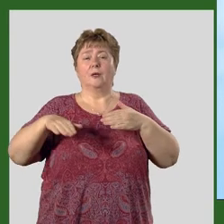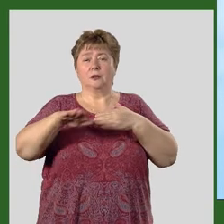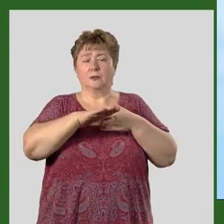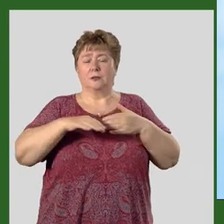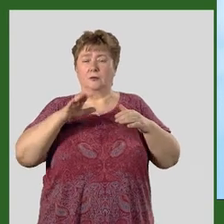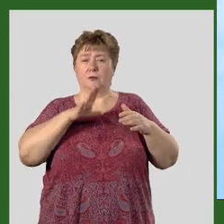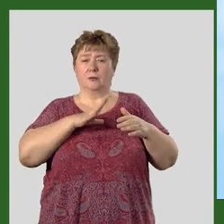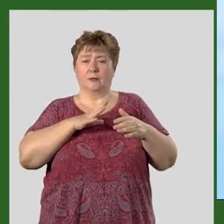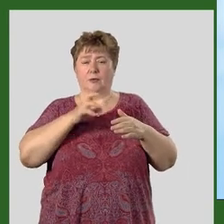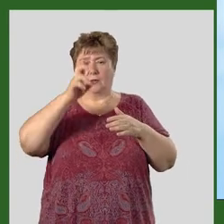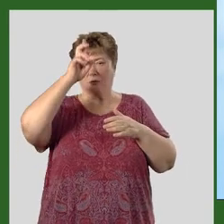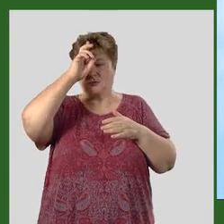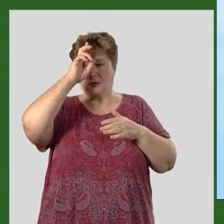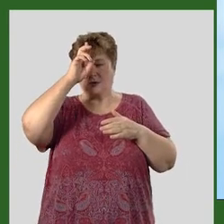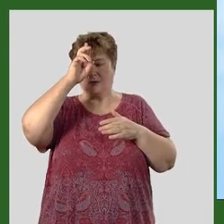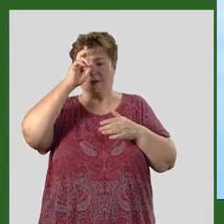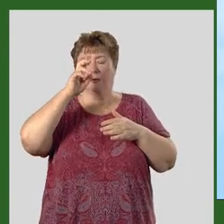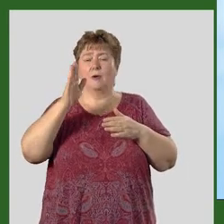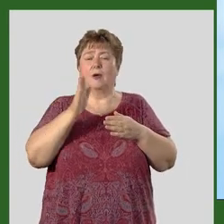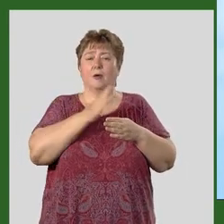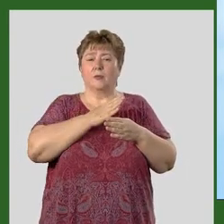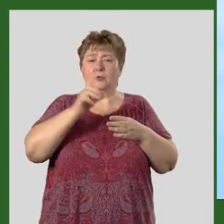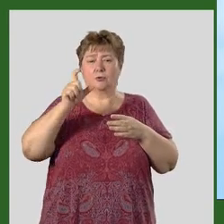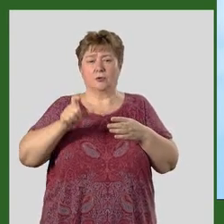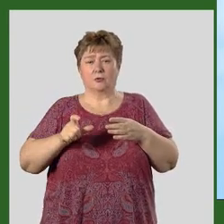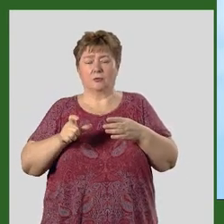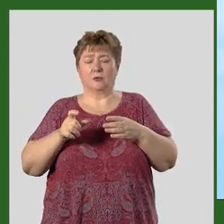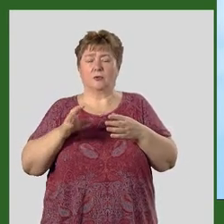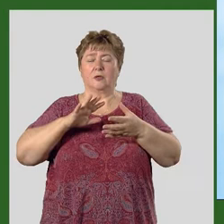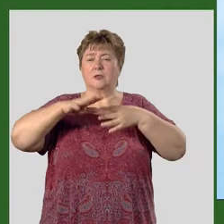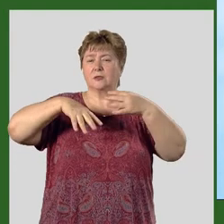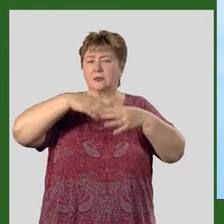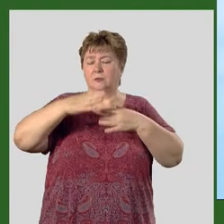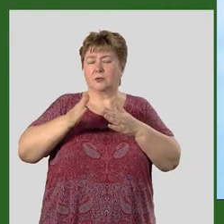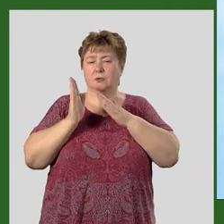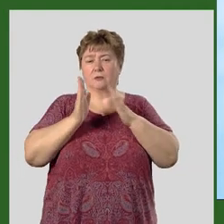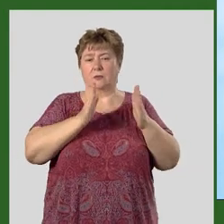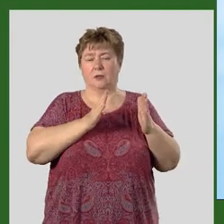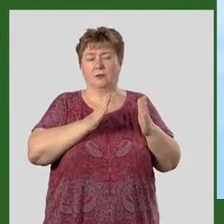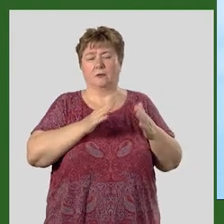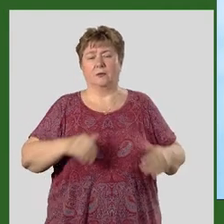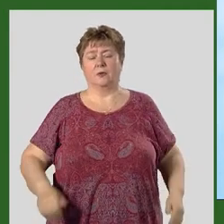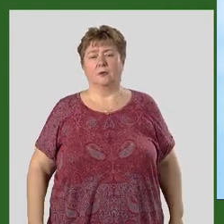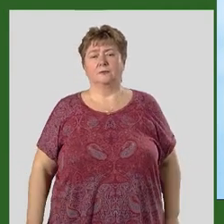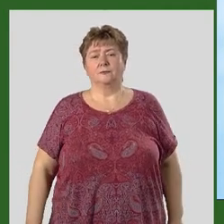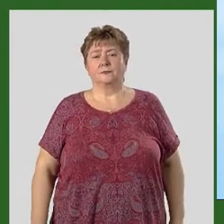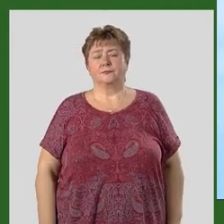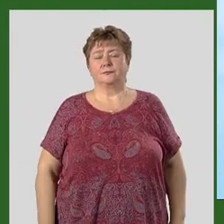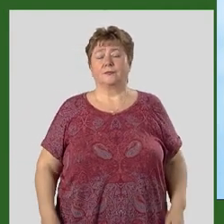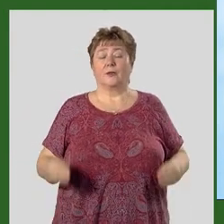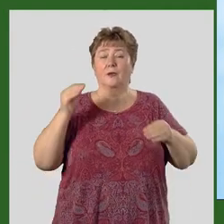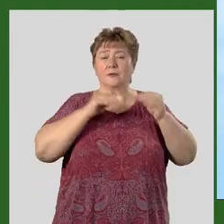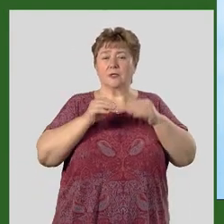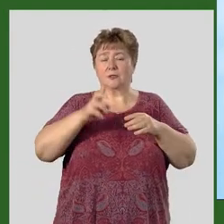Территории бывают государственными, международными и со смешанным режимом. В